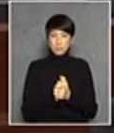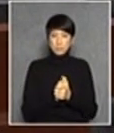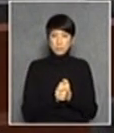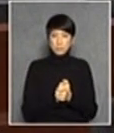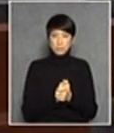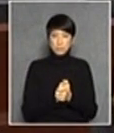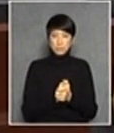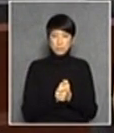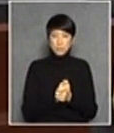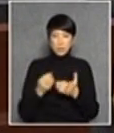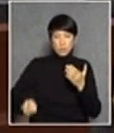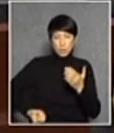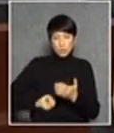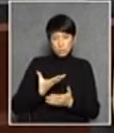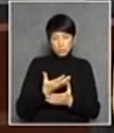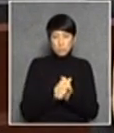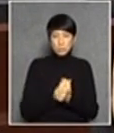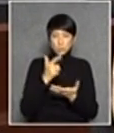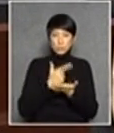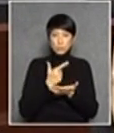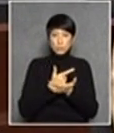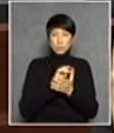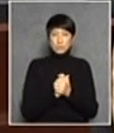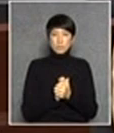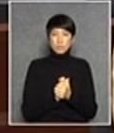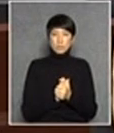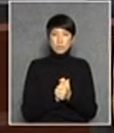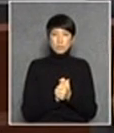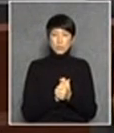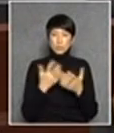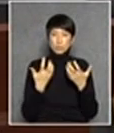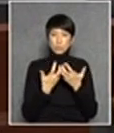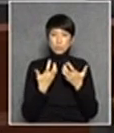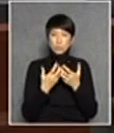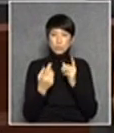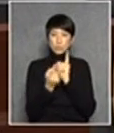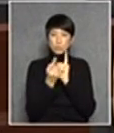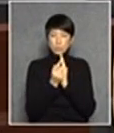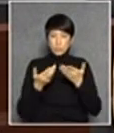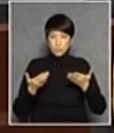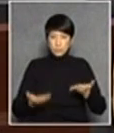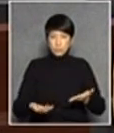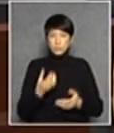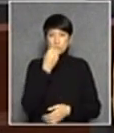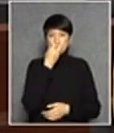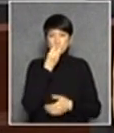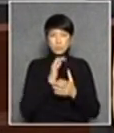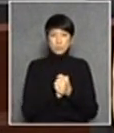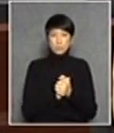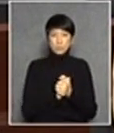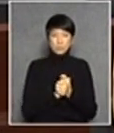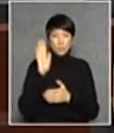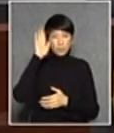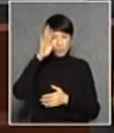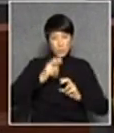我贊助他們，就最主要我認為就數學對我們現今香港的未來